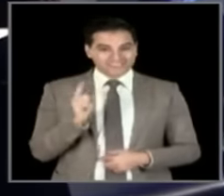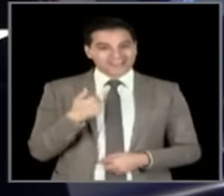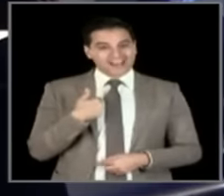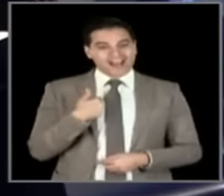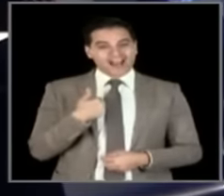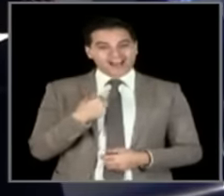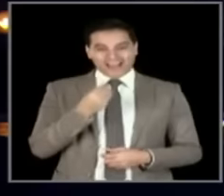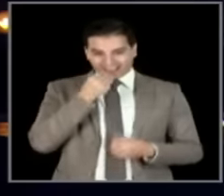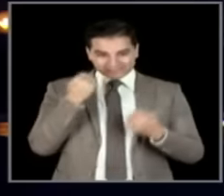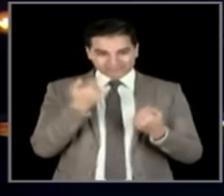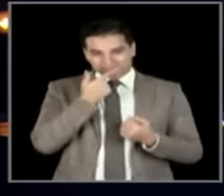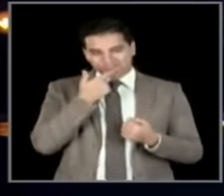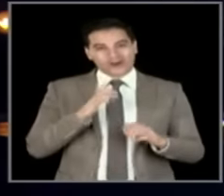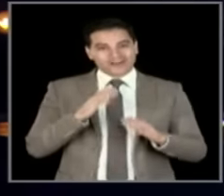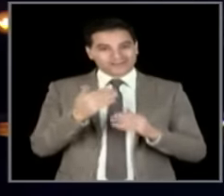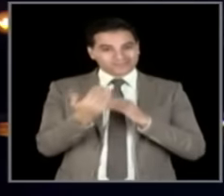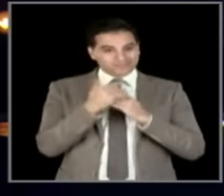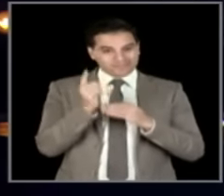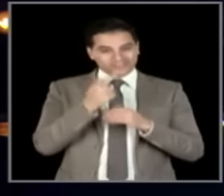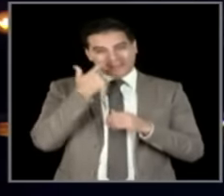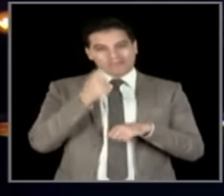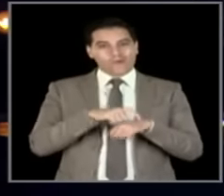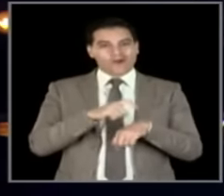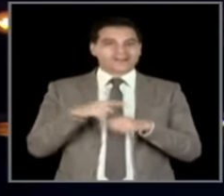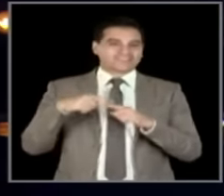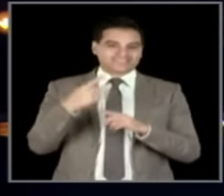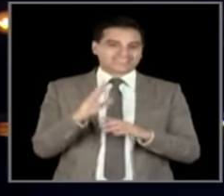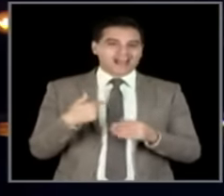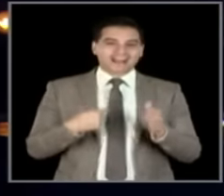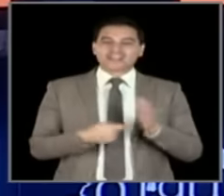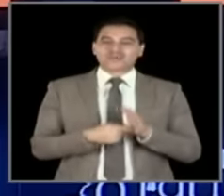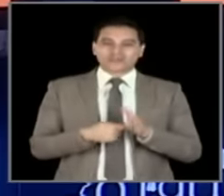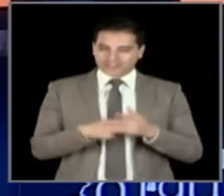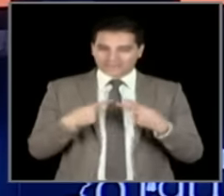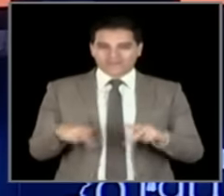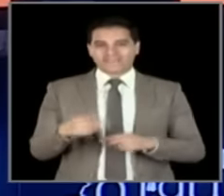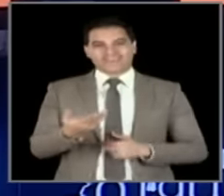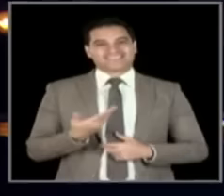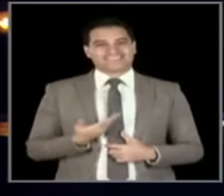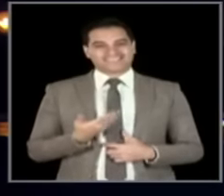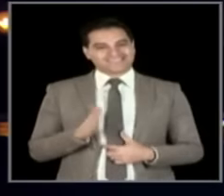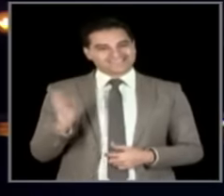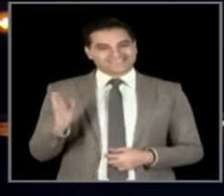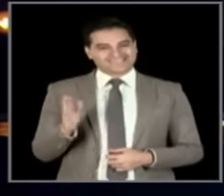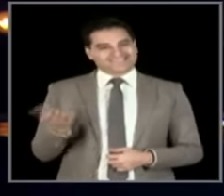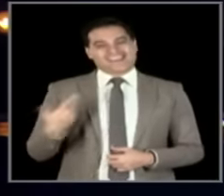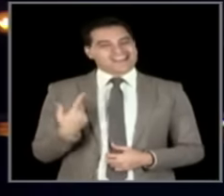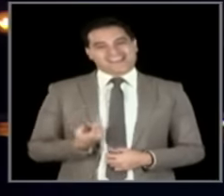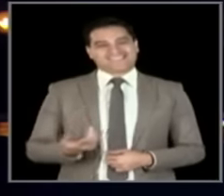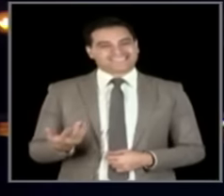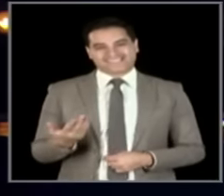عشان اتغدى وحلي. بعدين انت عارف احنا بنقبل الرشاوي عادي يعني. على الهوا مش